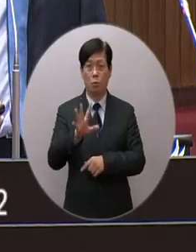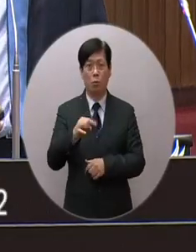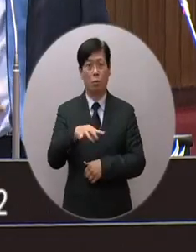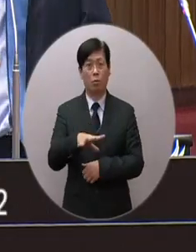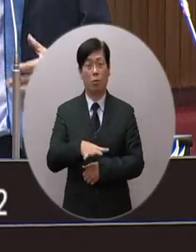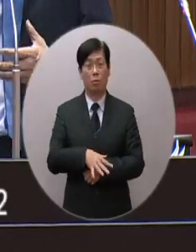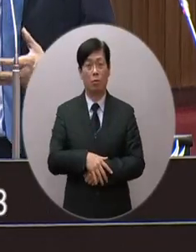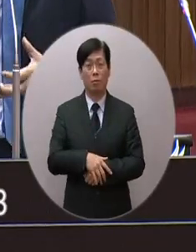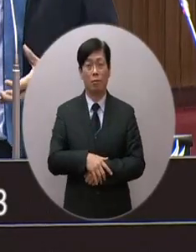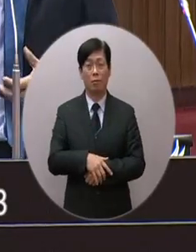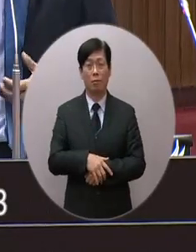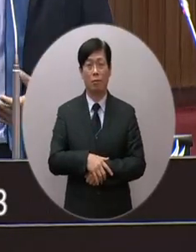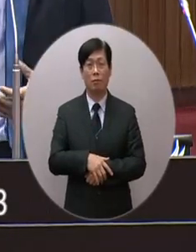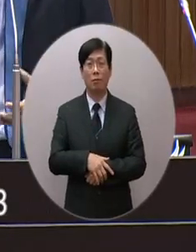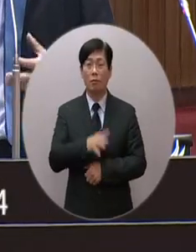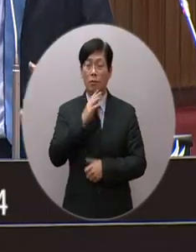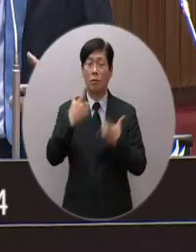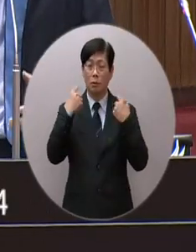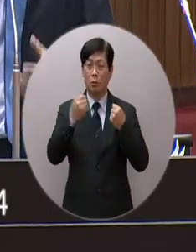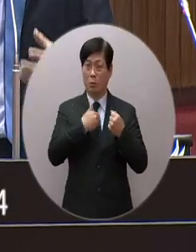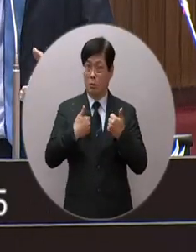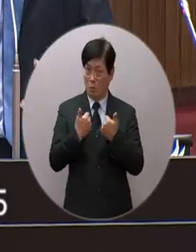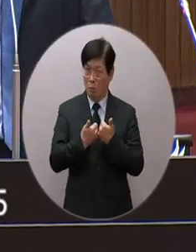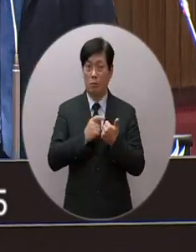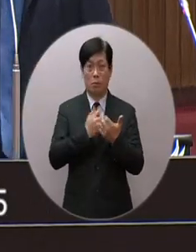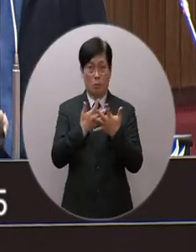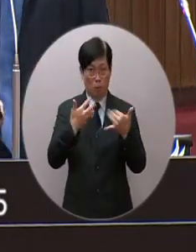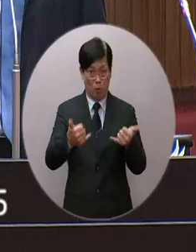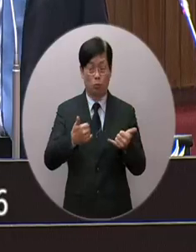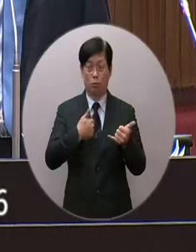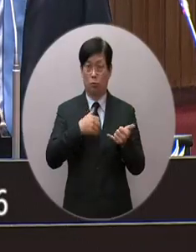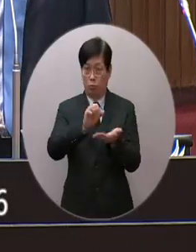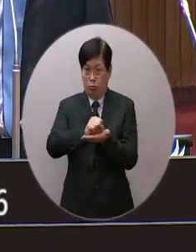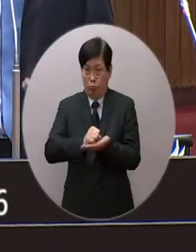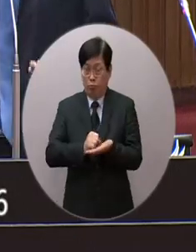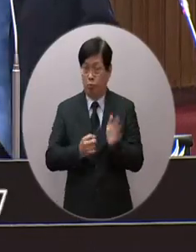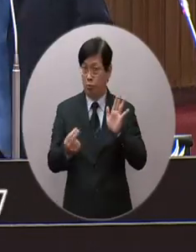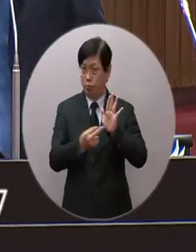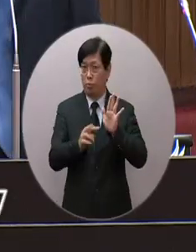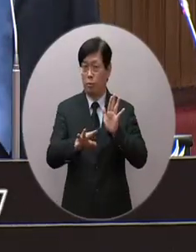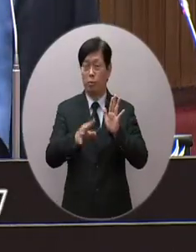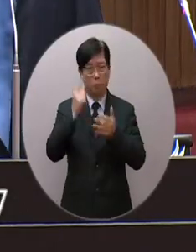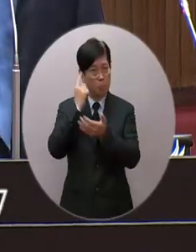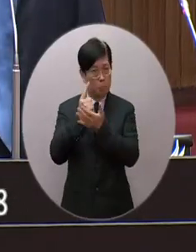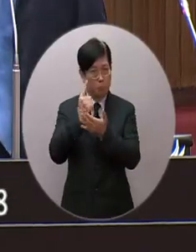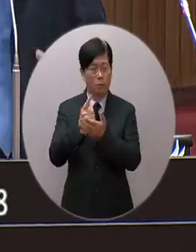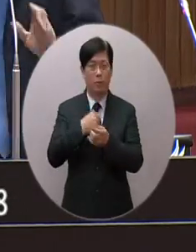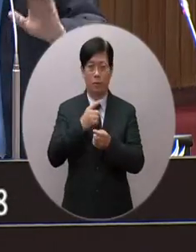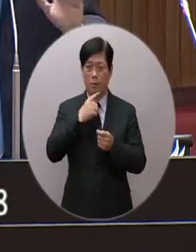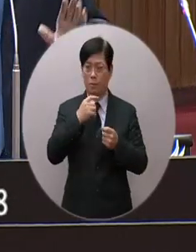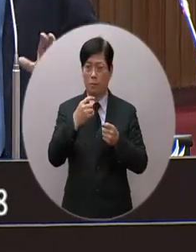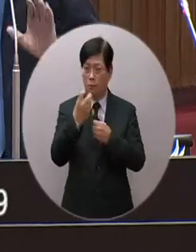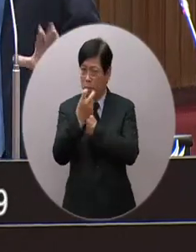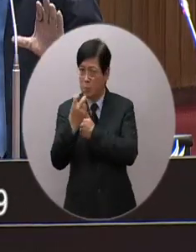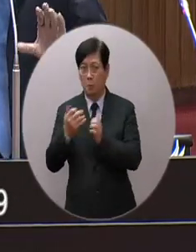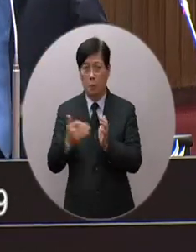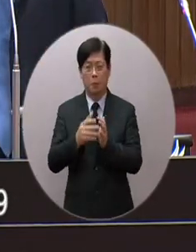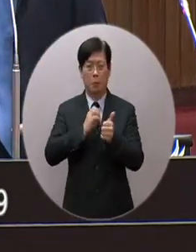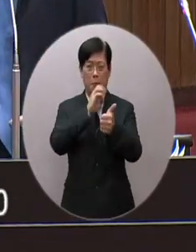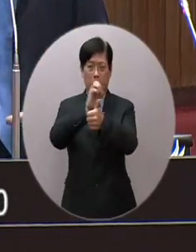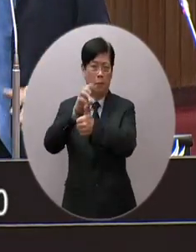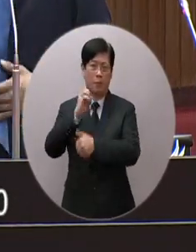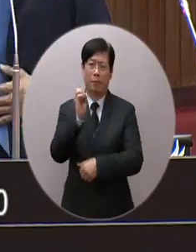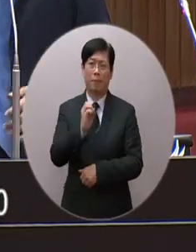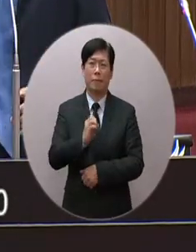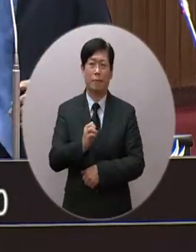尼啊。即是为原住民委员会网络整理出来资料啊。咱逐当拢伫测，但是咱无甲民众解说即